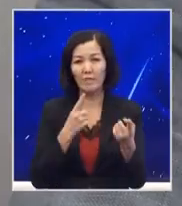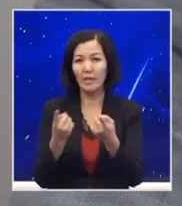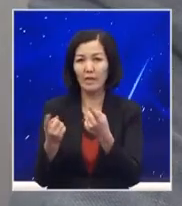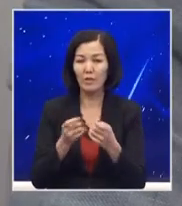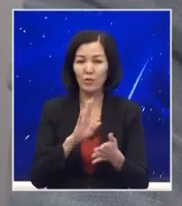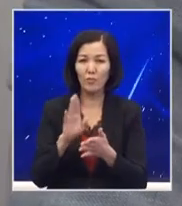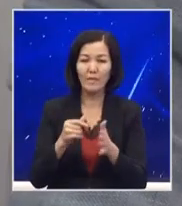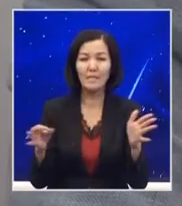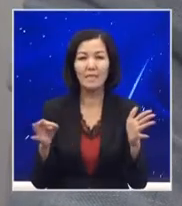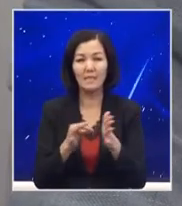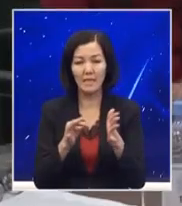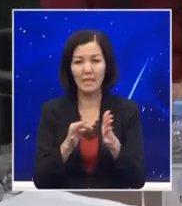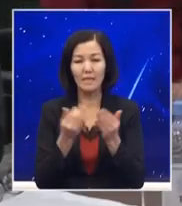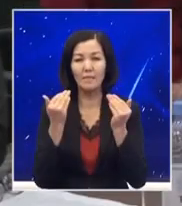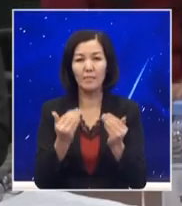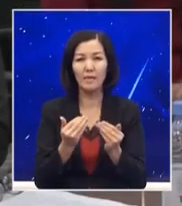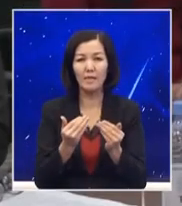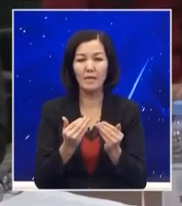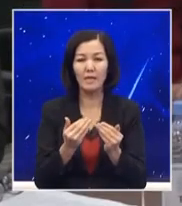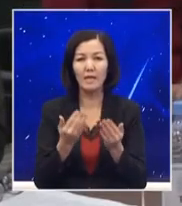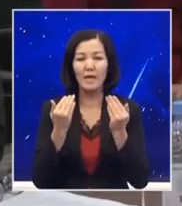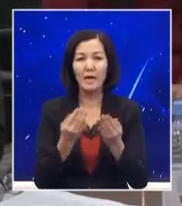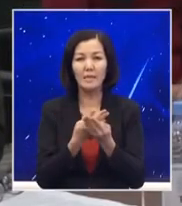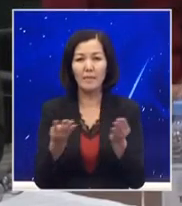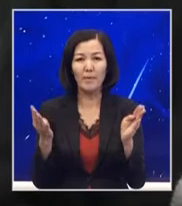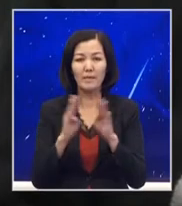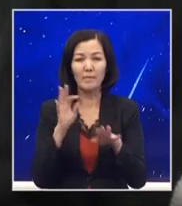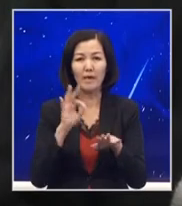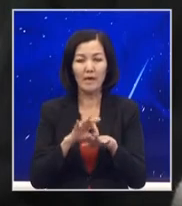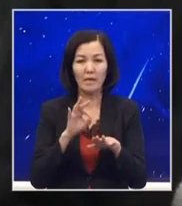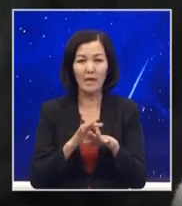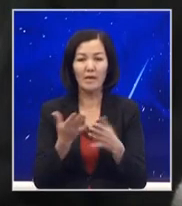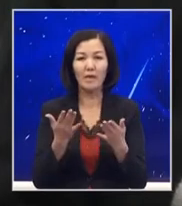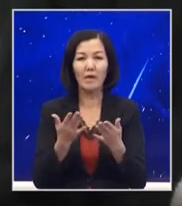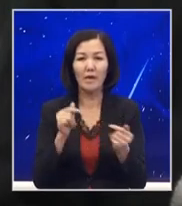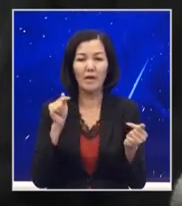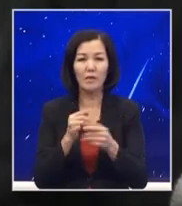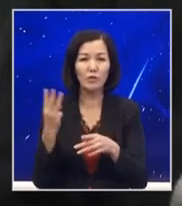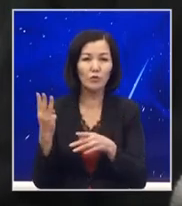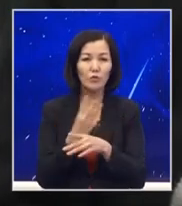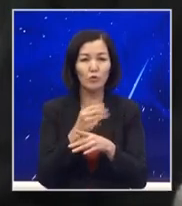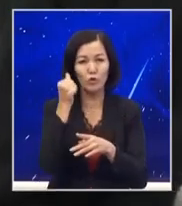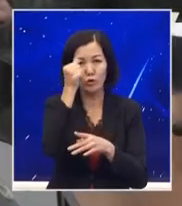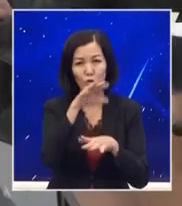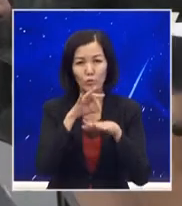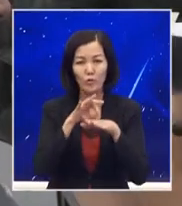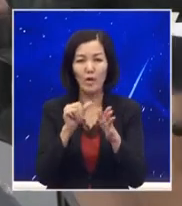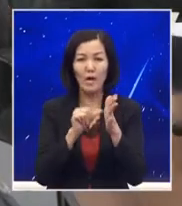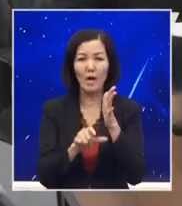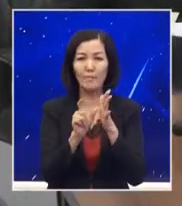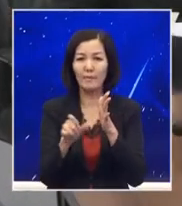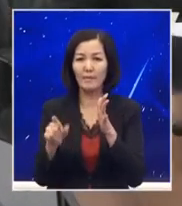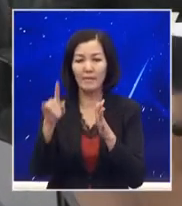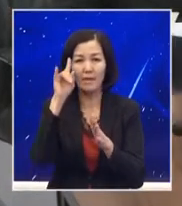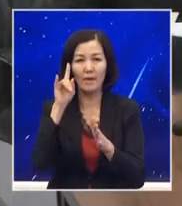шара ұйымдастырушылары. Ал биыл елді жайлаған пандемияға қарамай қатарынан үшінші мәртебе өтіп отырған байқауға 60-тан аса